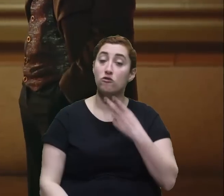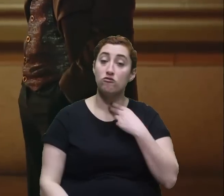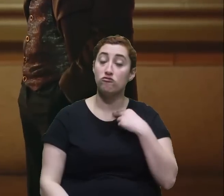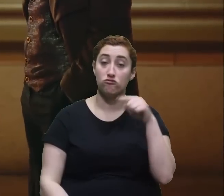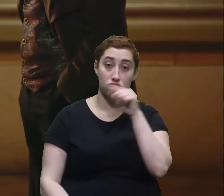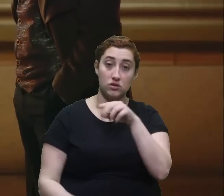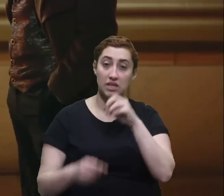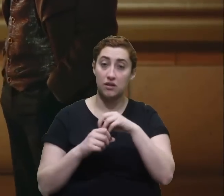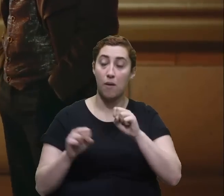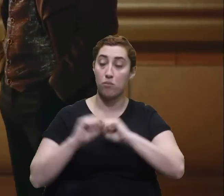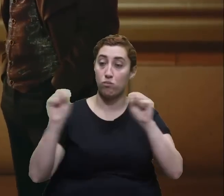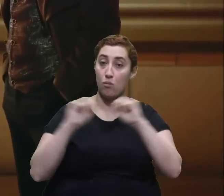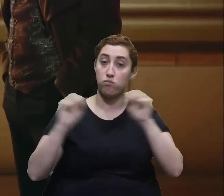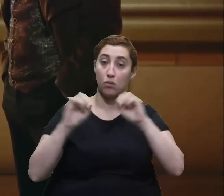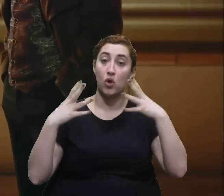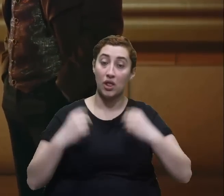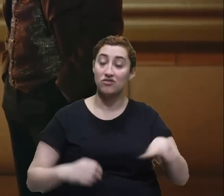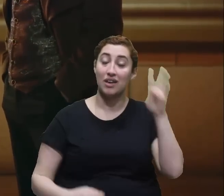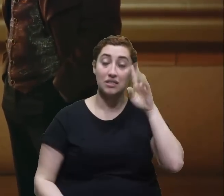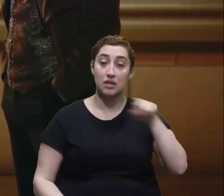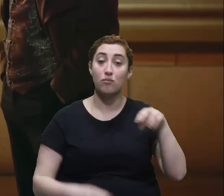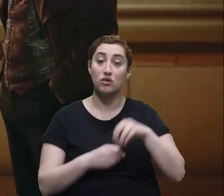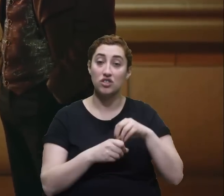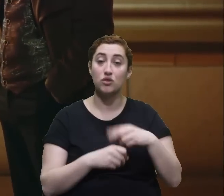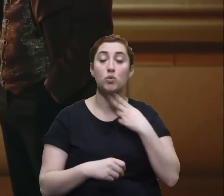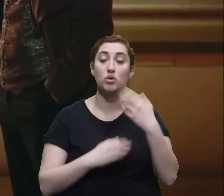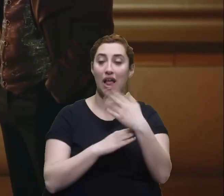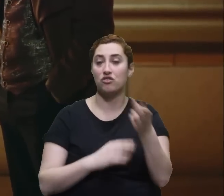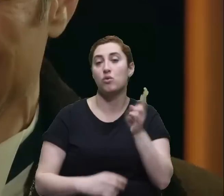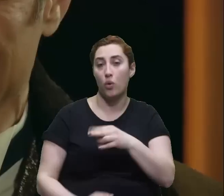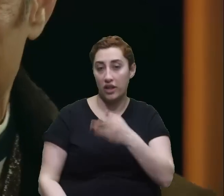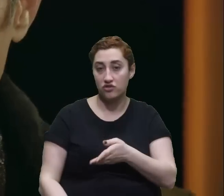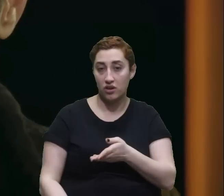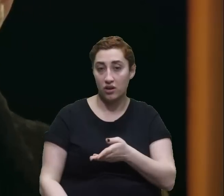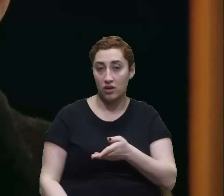Rusya'da bombalar patlayacak. İstanbul'da Rus sefiri ölecek.